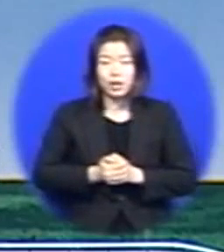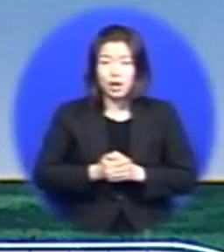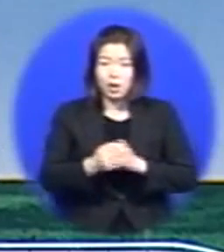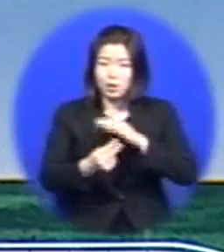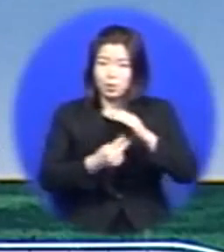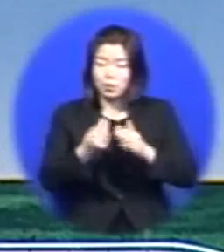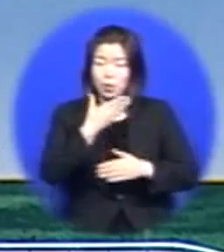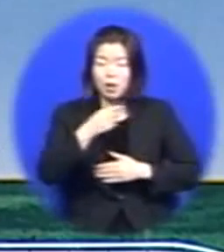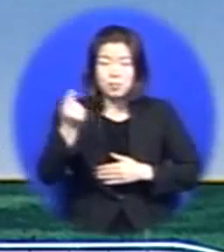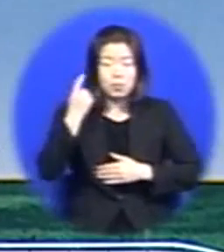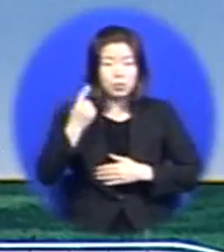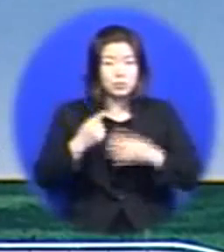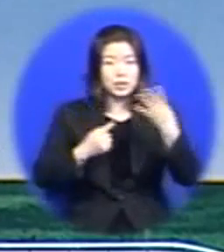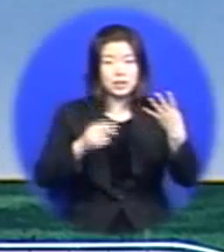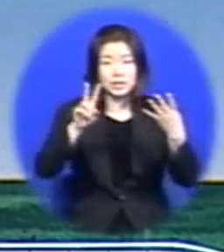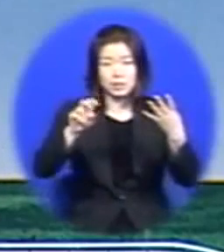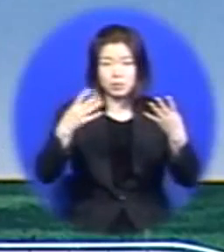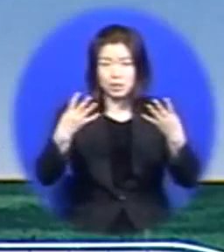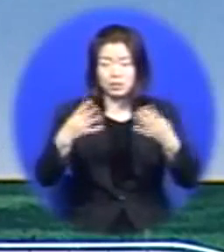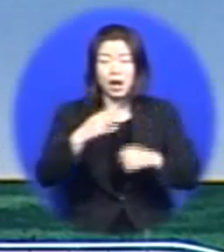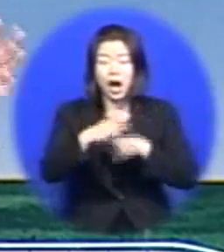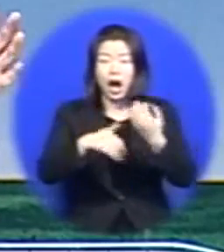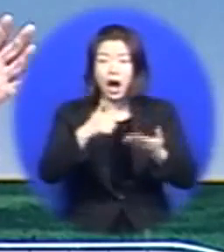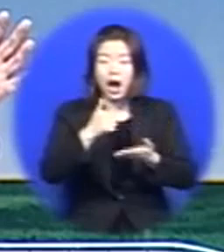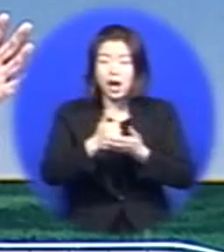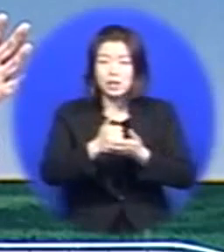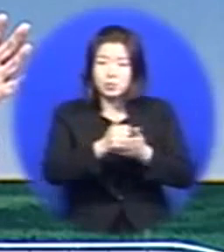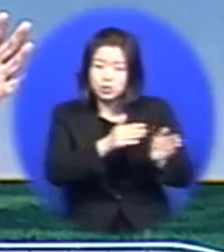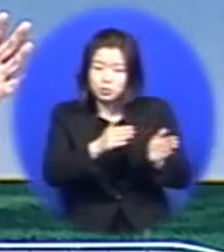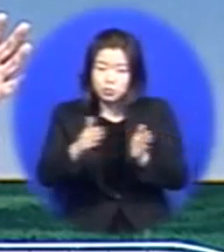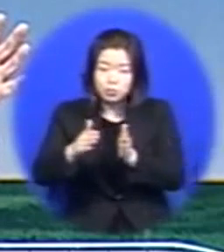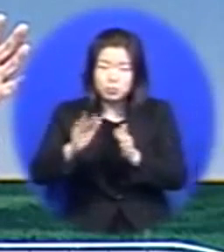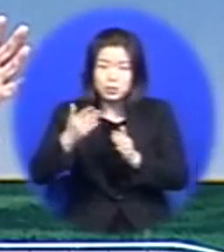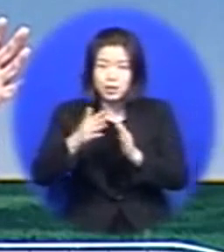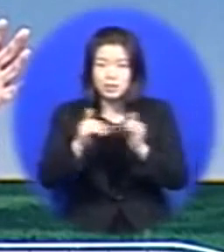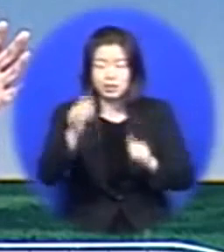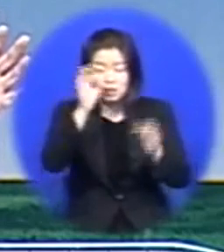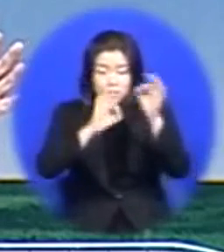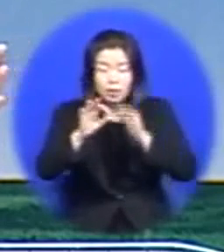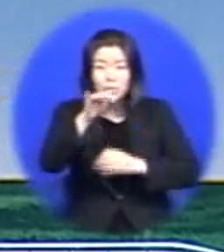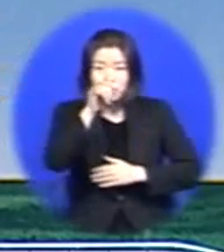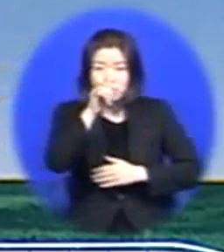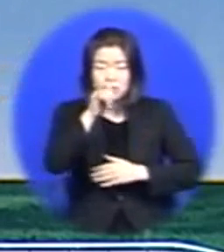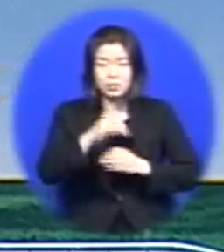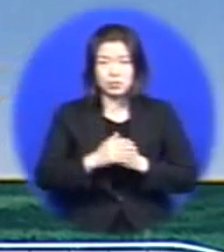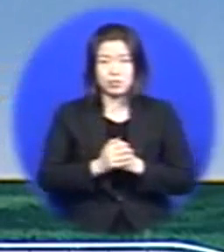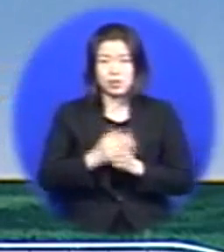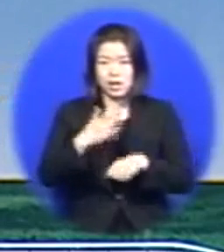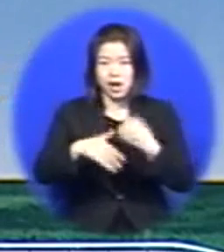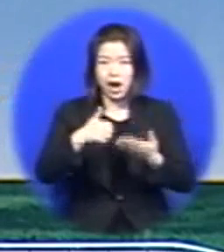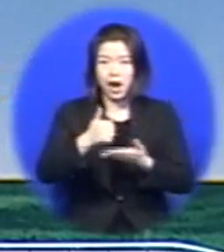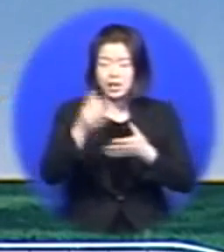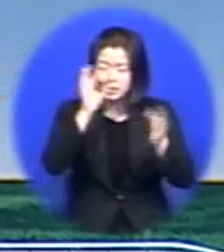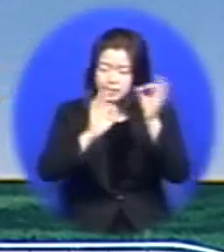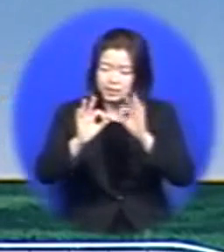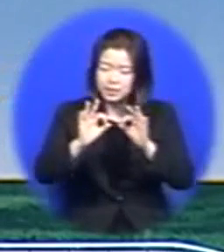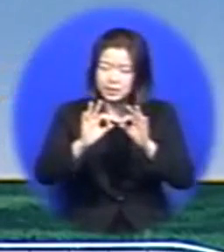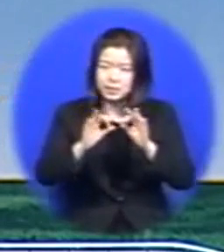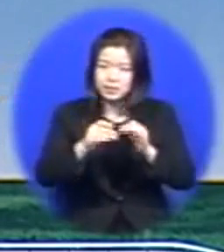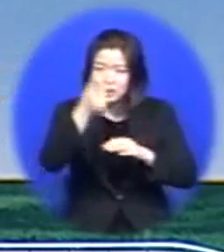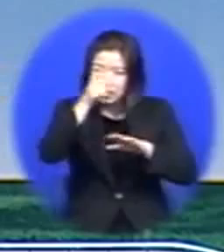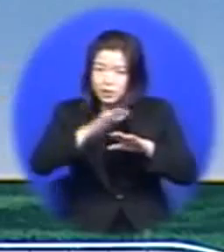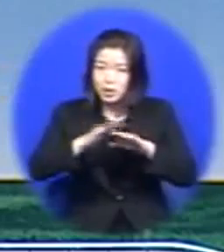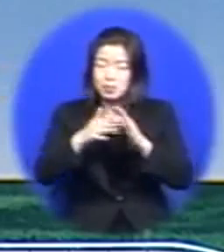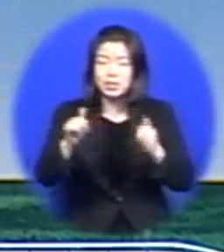요한복음 4장 23절에 보면 하나님께서 예배하는 자를 찾으신다고 그랬어요. 그럼 하나님이 찾으시는 예배자는